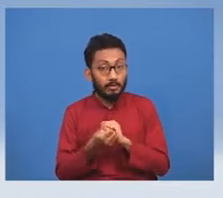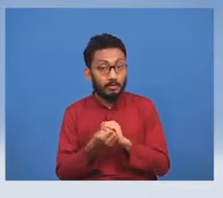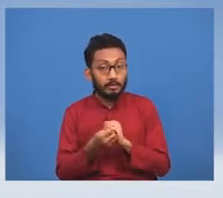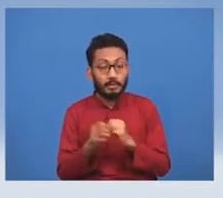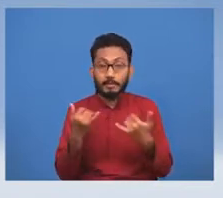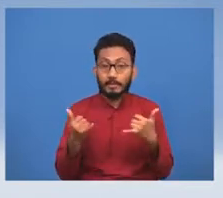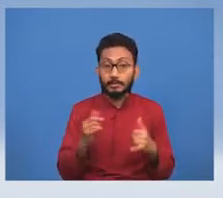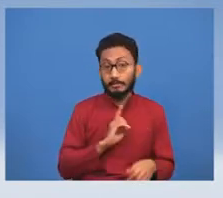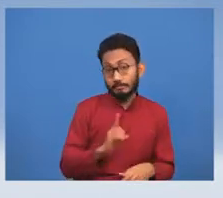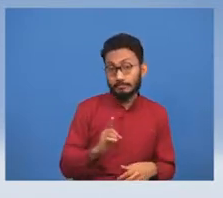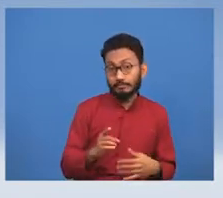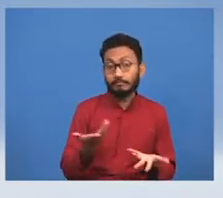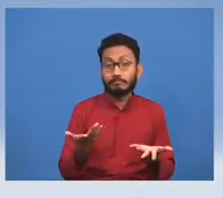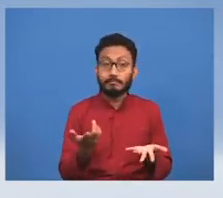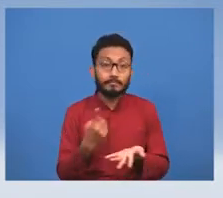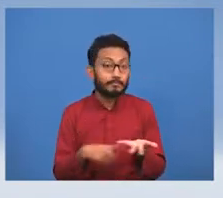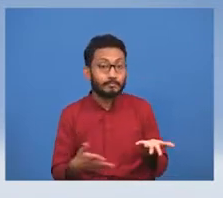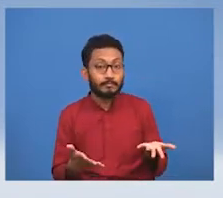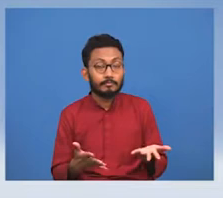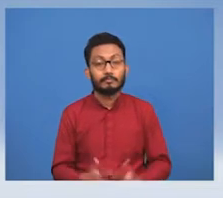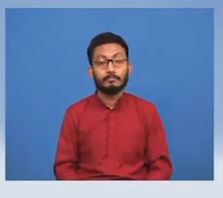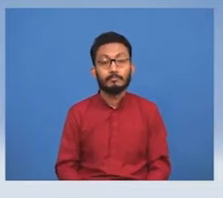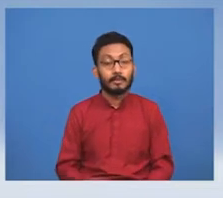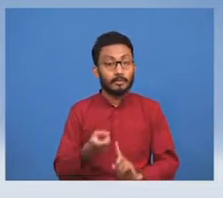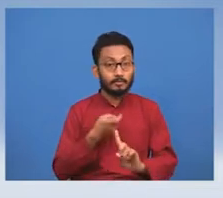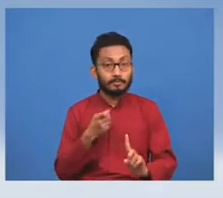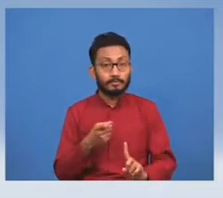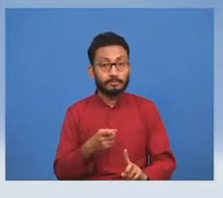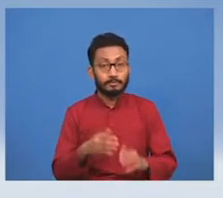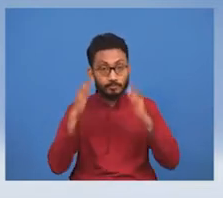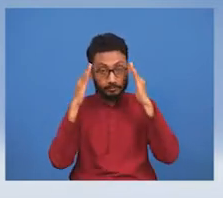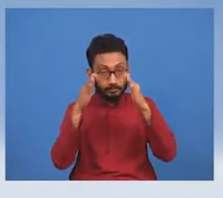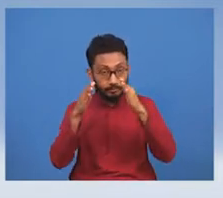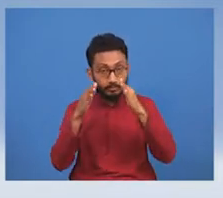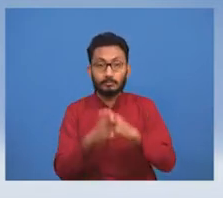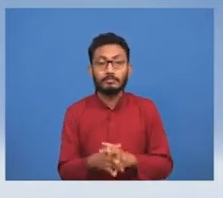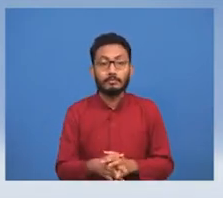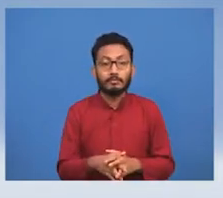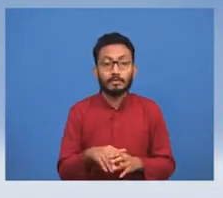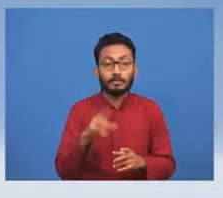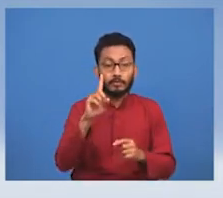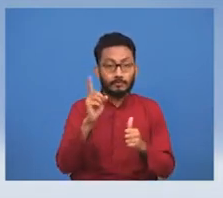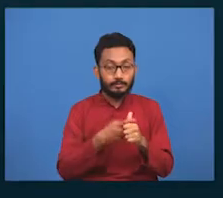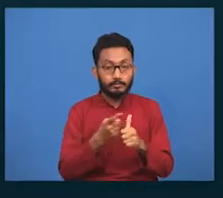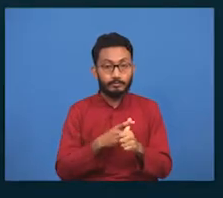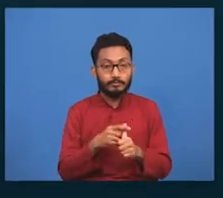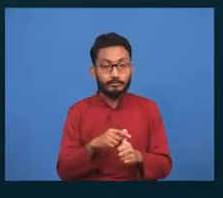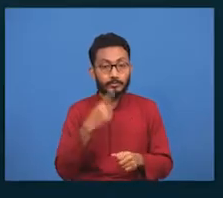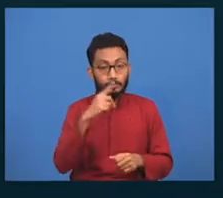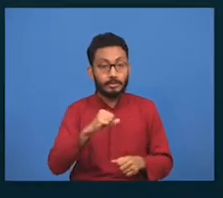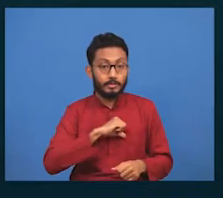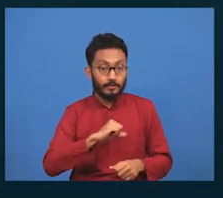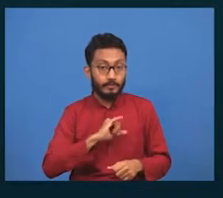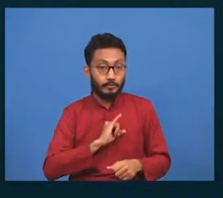agama daripada sudut-sudut berikut. Yang pertama, daripada sudut individu. Yang